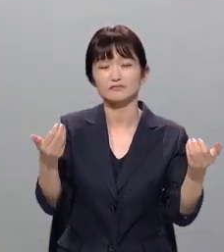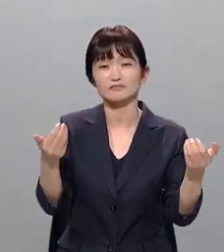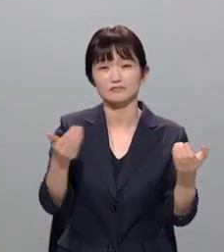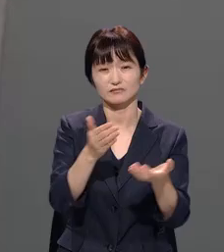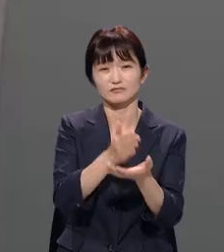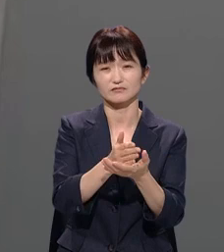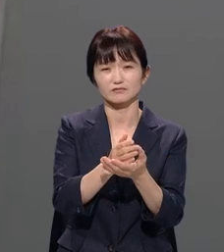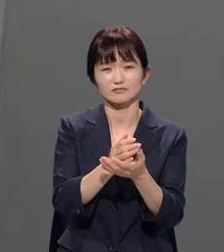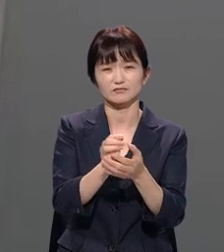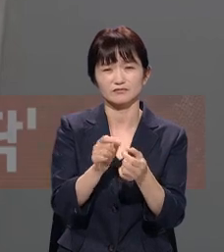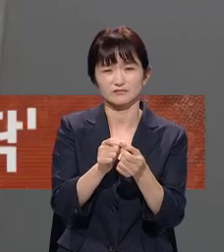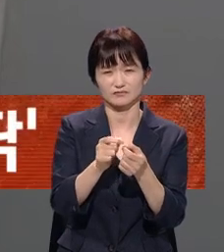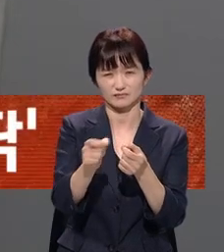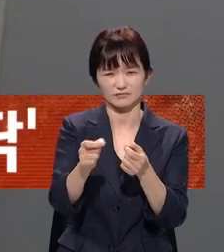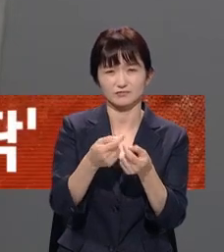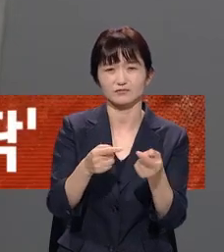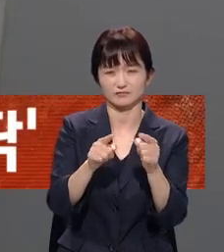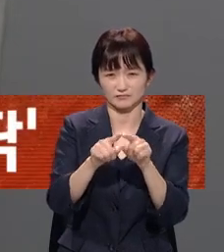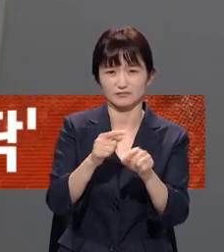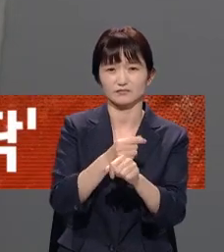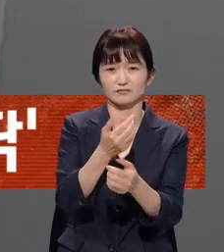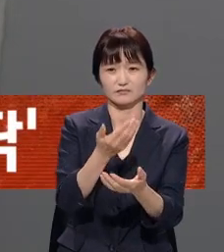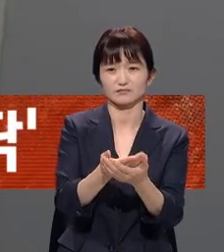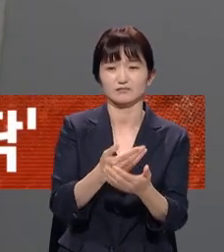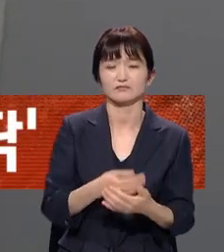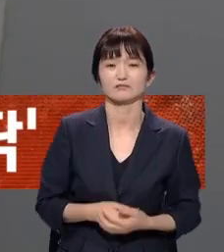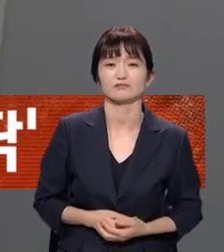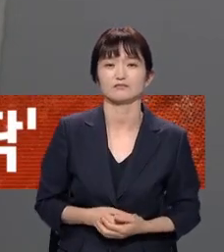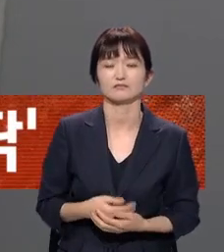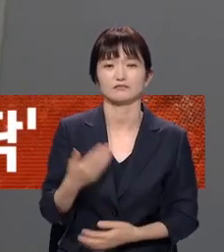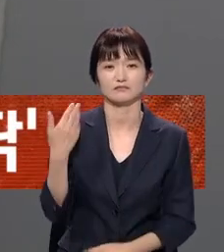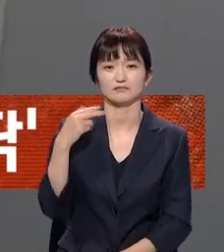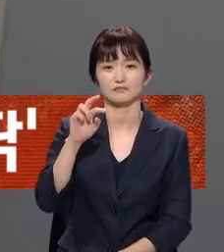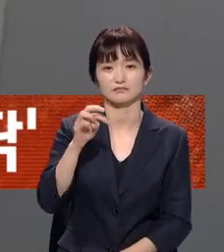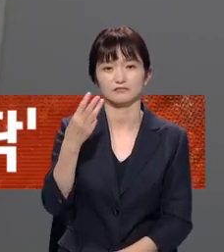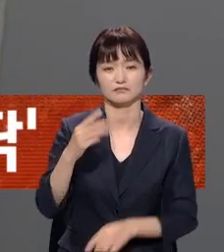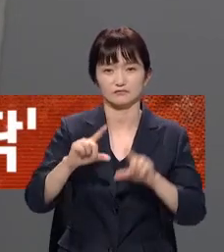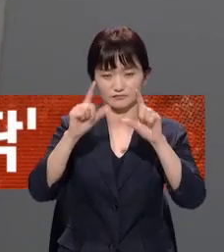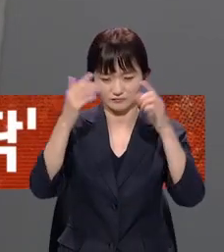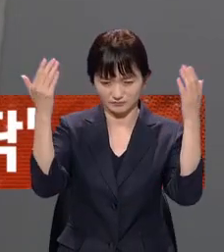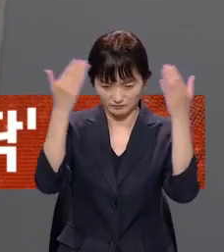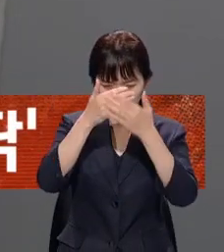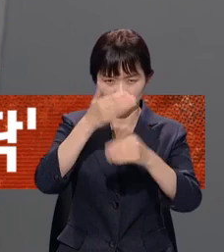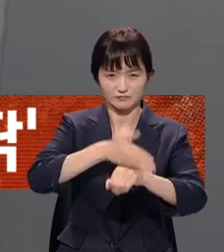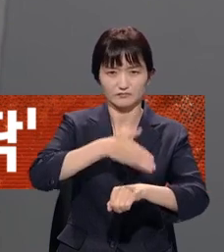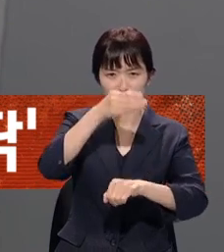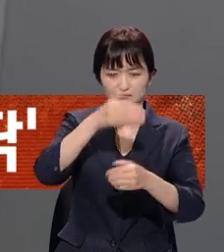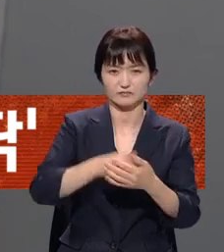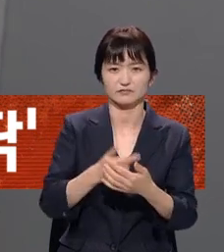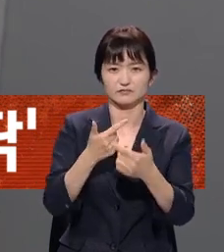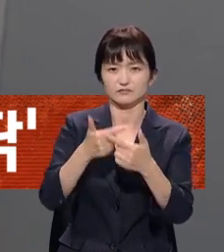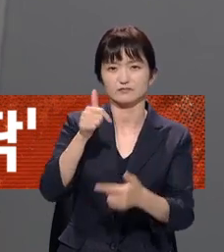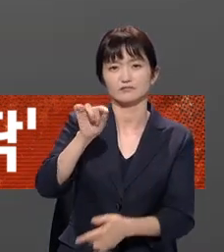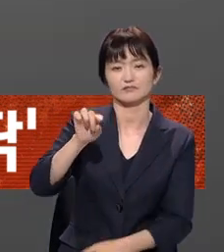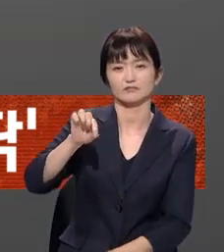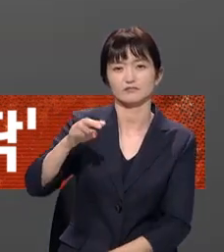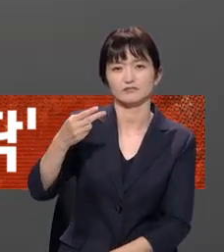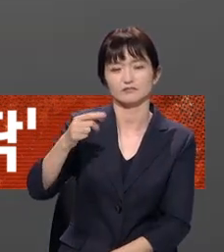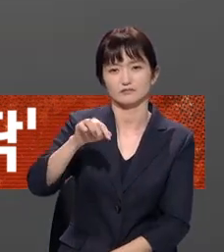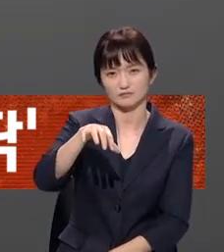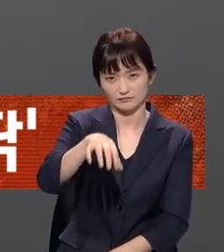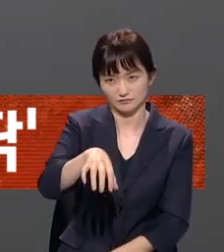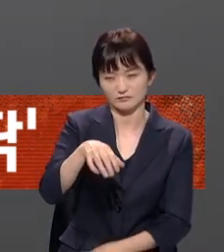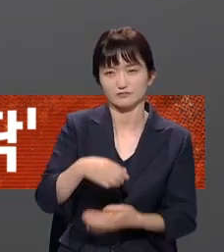영원히 함께해 주시고요 지난 23일 밤 9시입니다 부산 해운대구 혜리단길에 한 가게인데요 인테리어용 오렌지